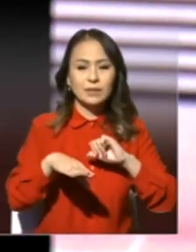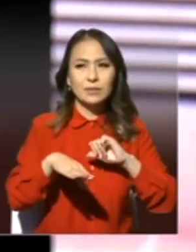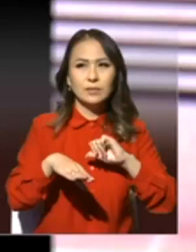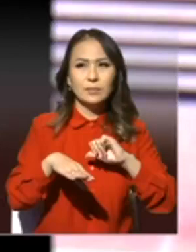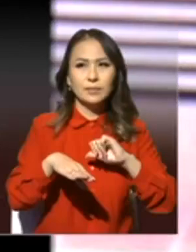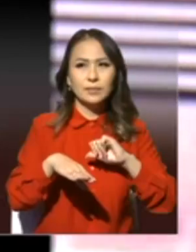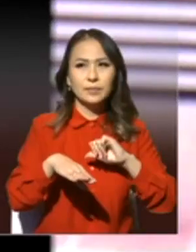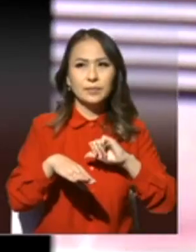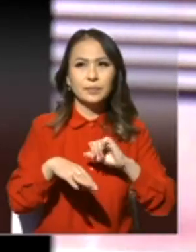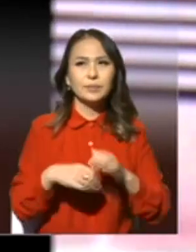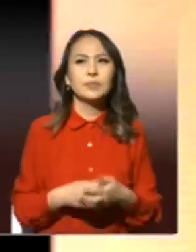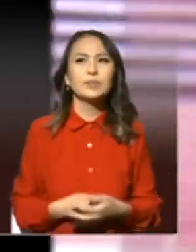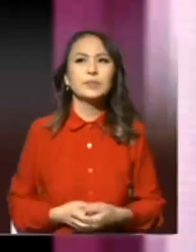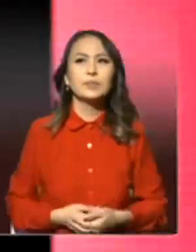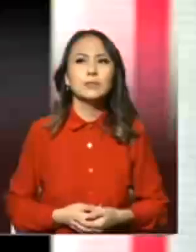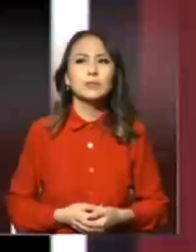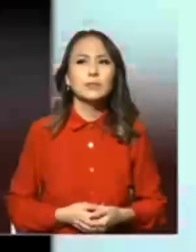отырған